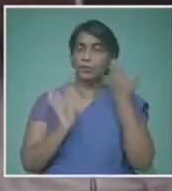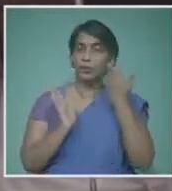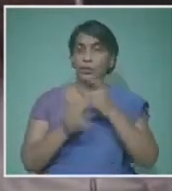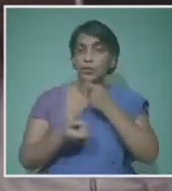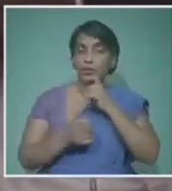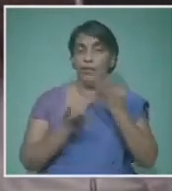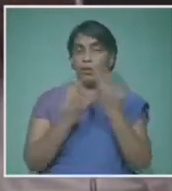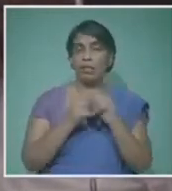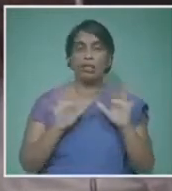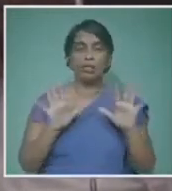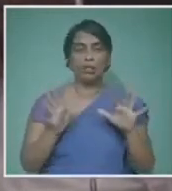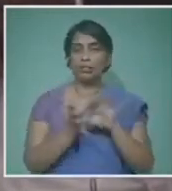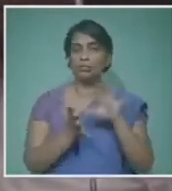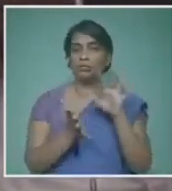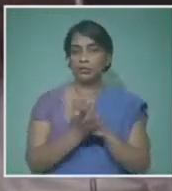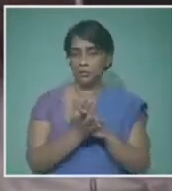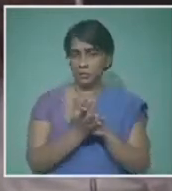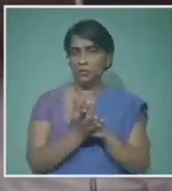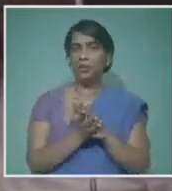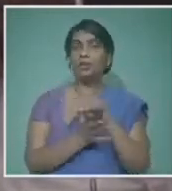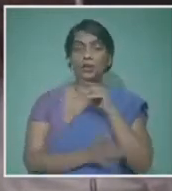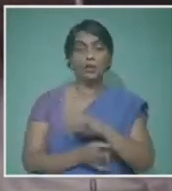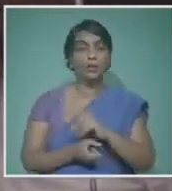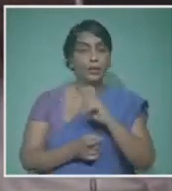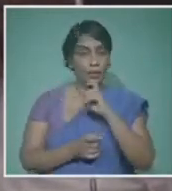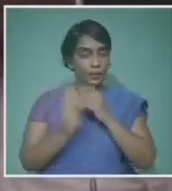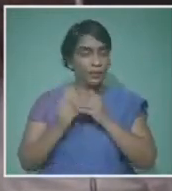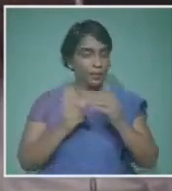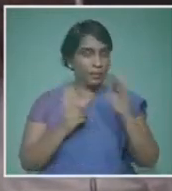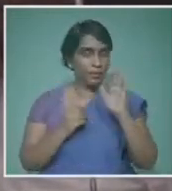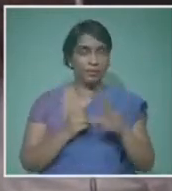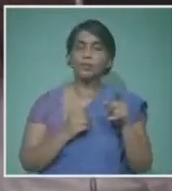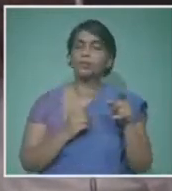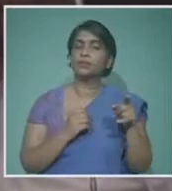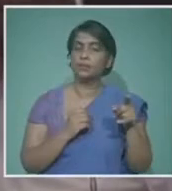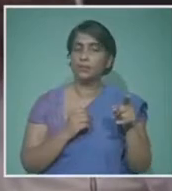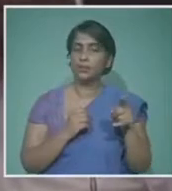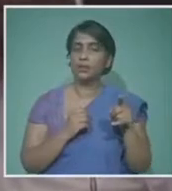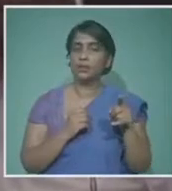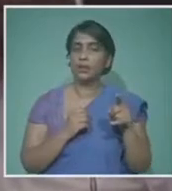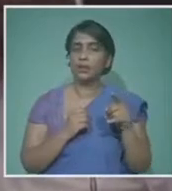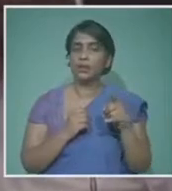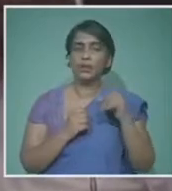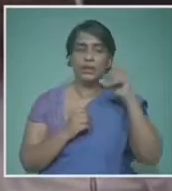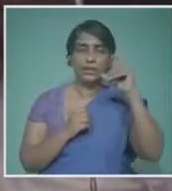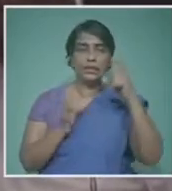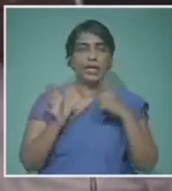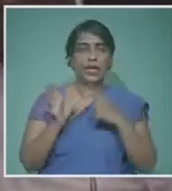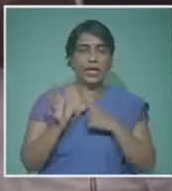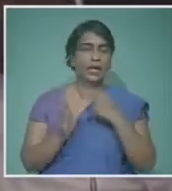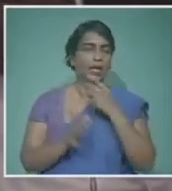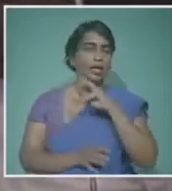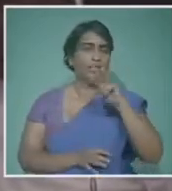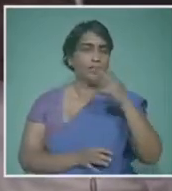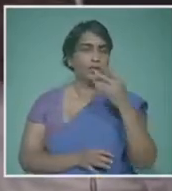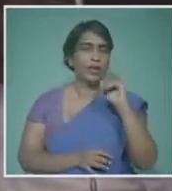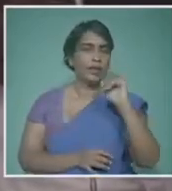ඇත. එකී නඩු අතරින් CA රිට් 364